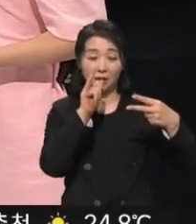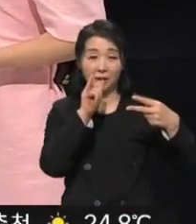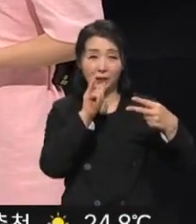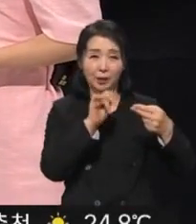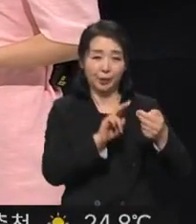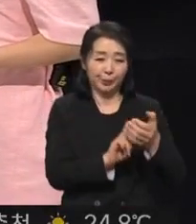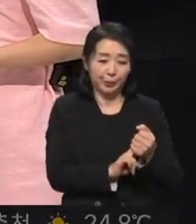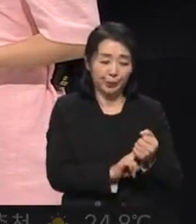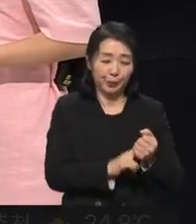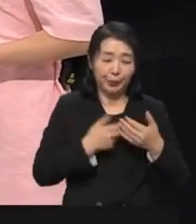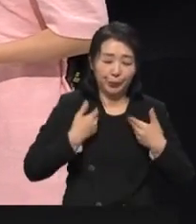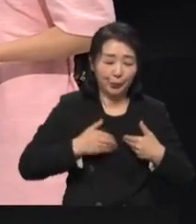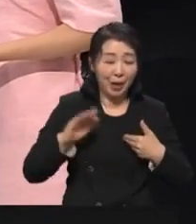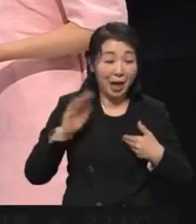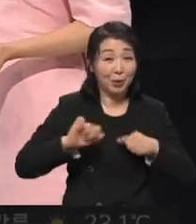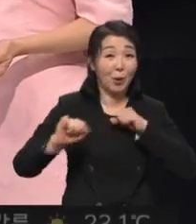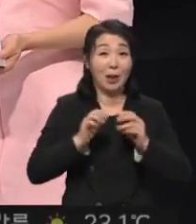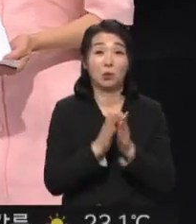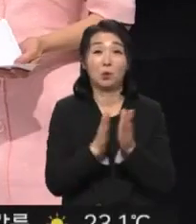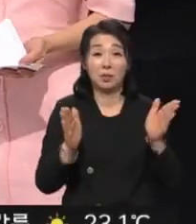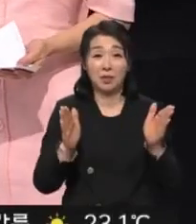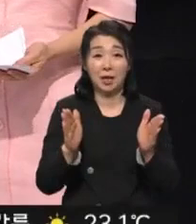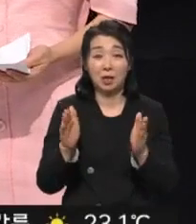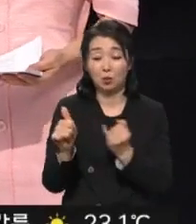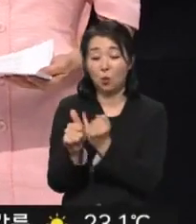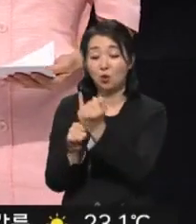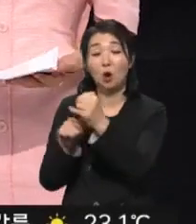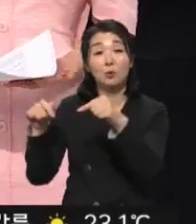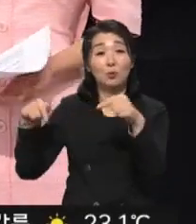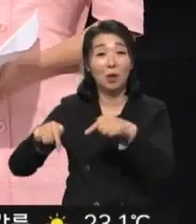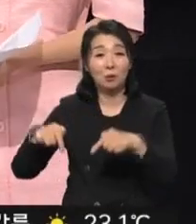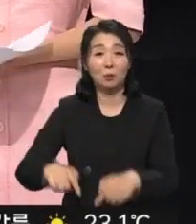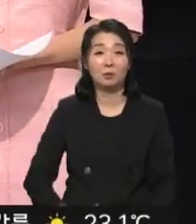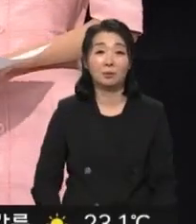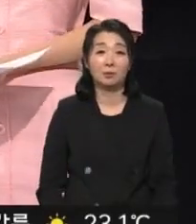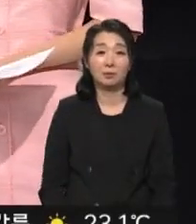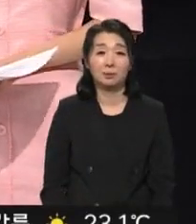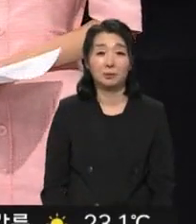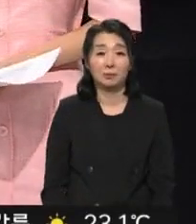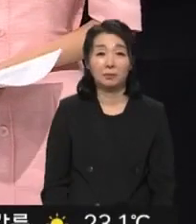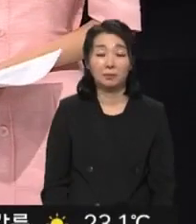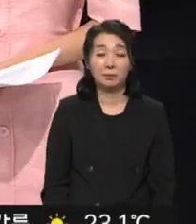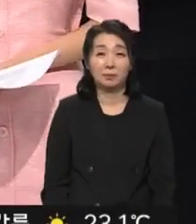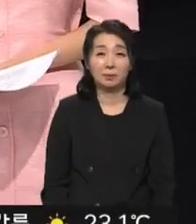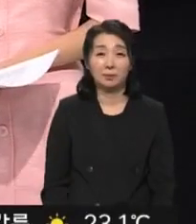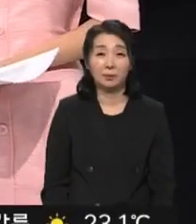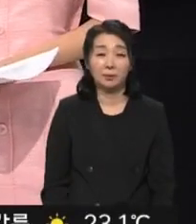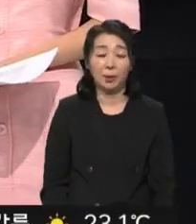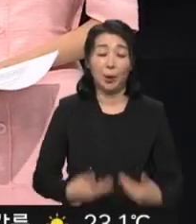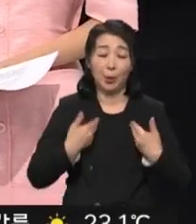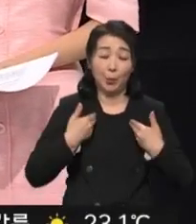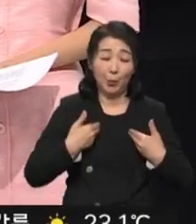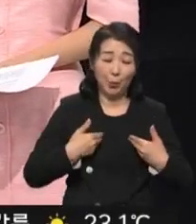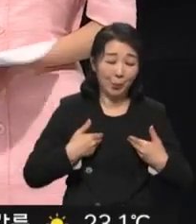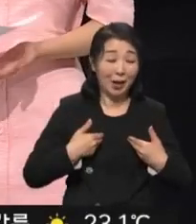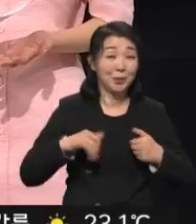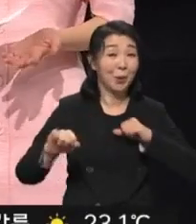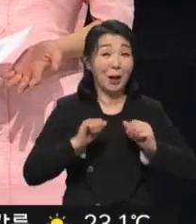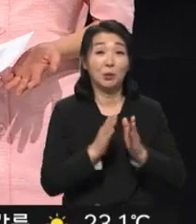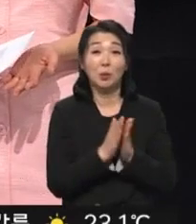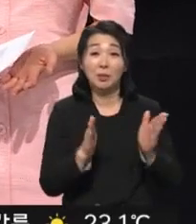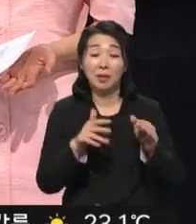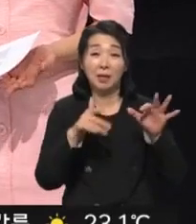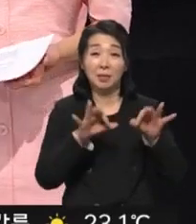자맹 깬 김재원 그리고 영부인 외교. 첫 번째 소식의 해시태그는 자맹 깬 김재원입니다. 어제